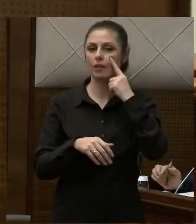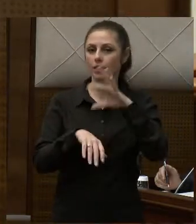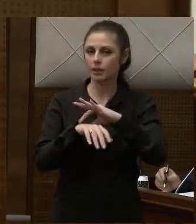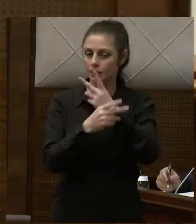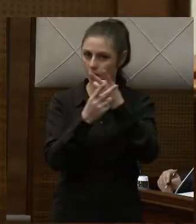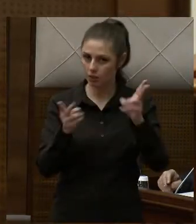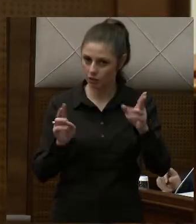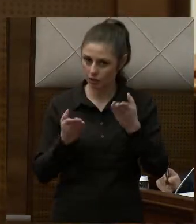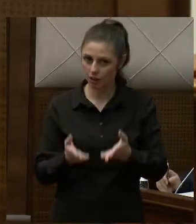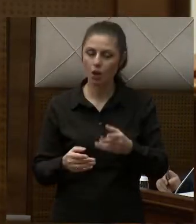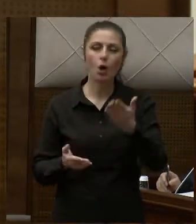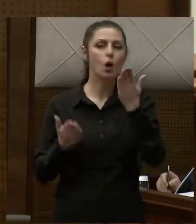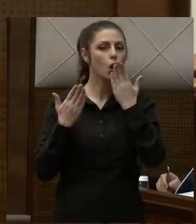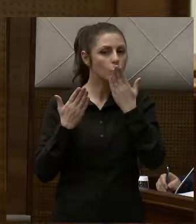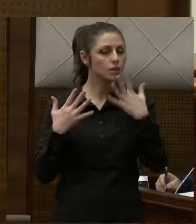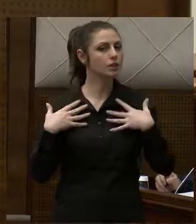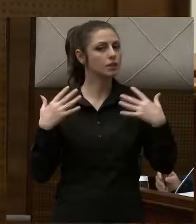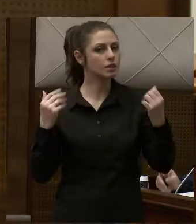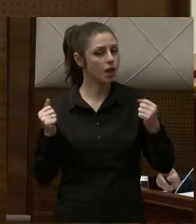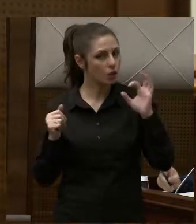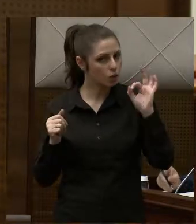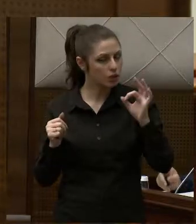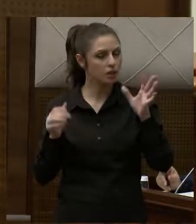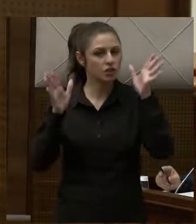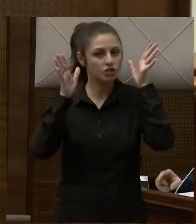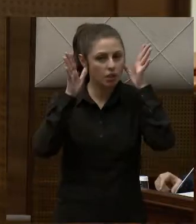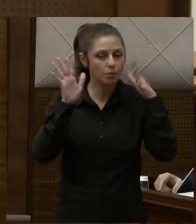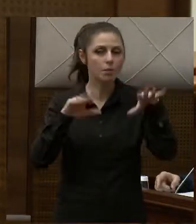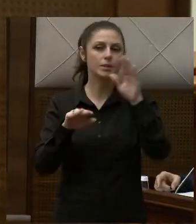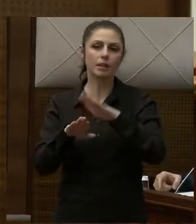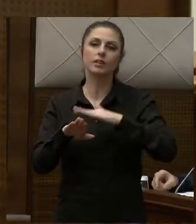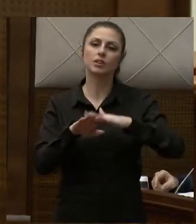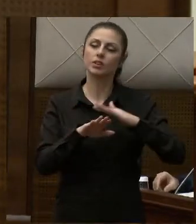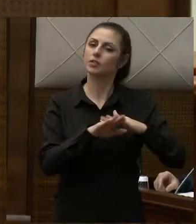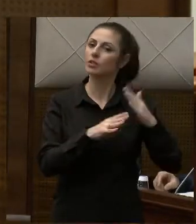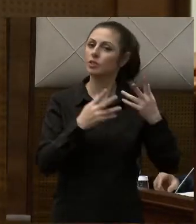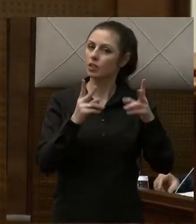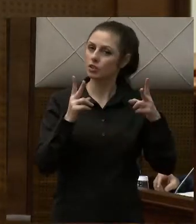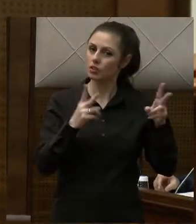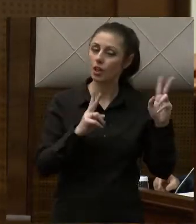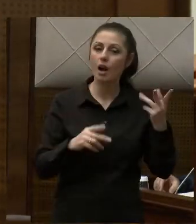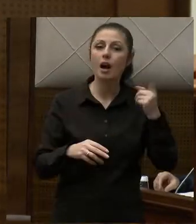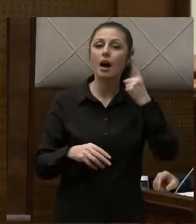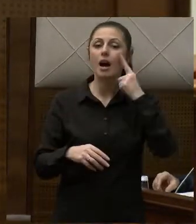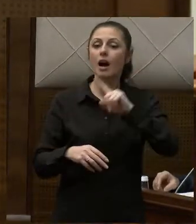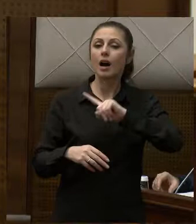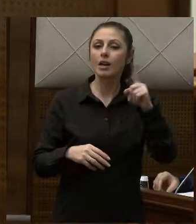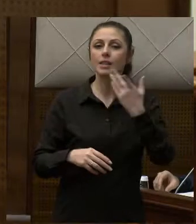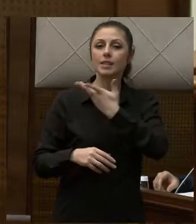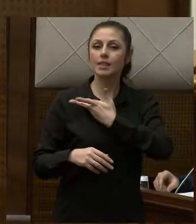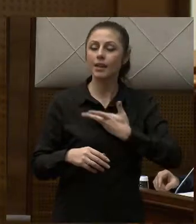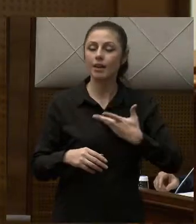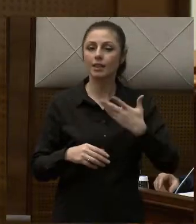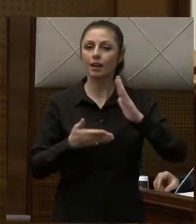anlamda okullarımız, sağlık ocaklarımız, camilerimiz açılıyor ve bu alanda da hayırsever arkadaşlara, buraya katkı sunan her